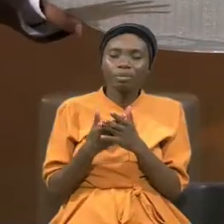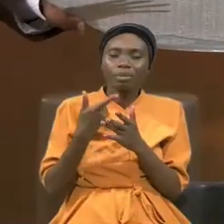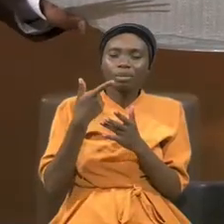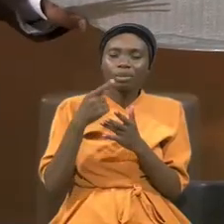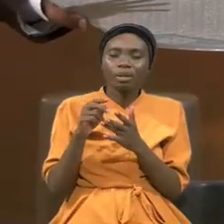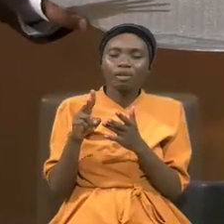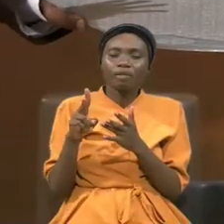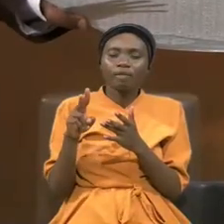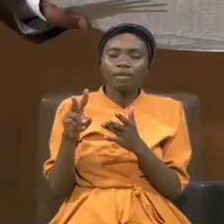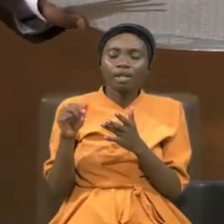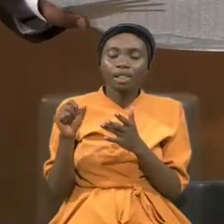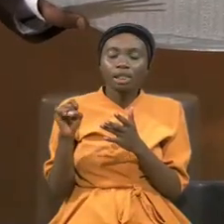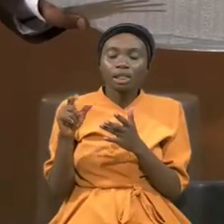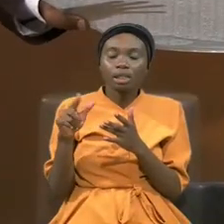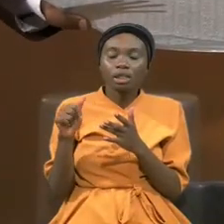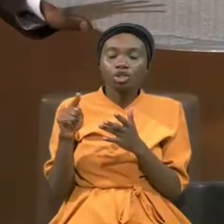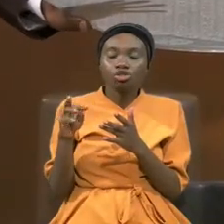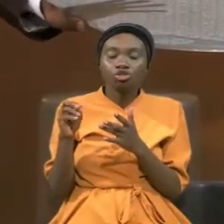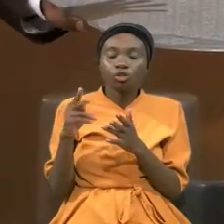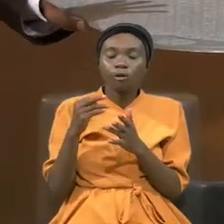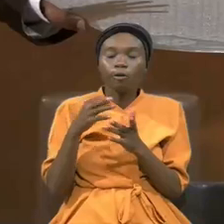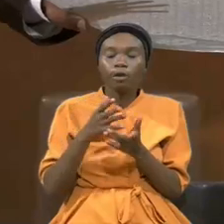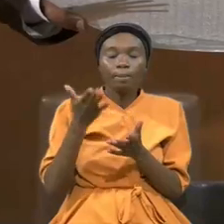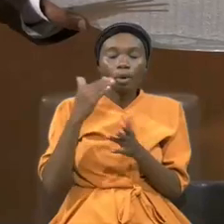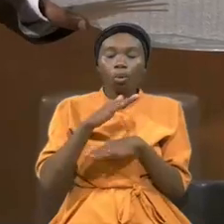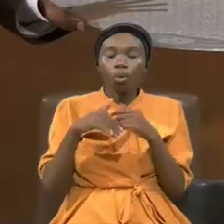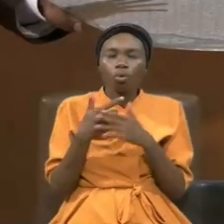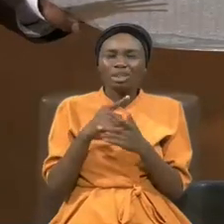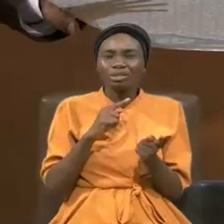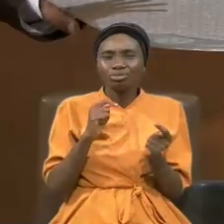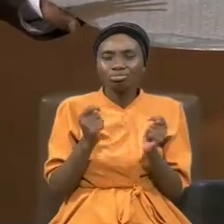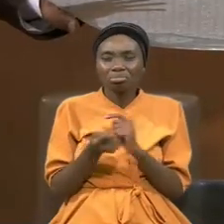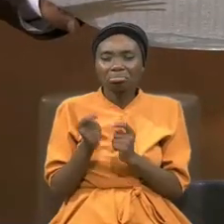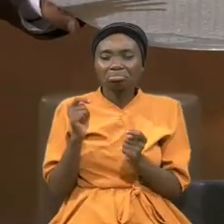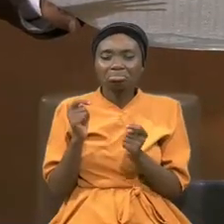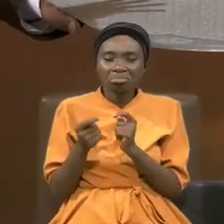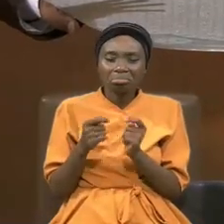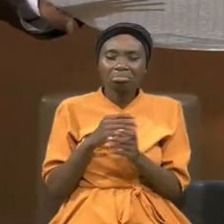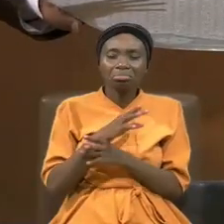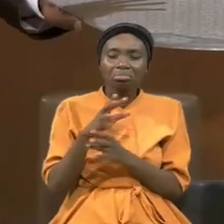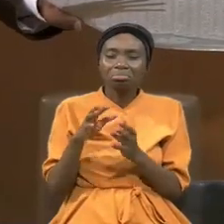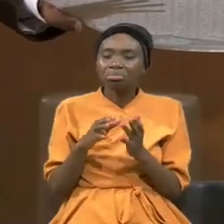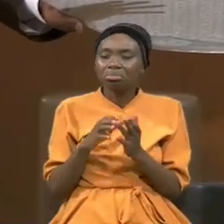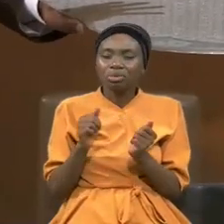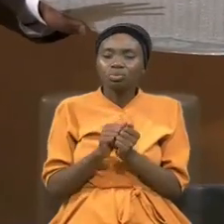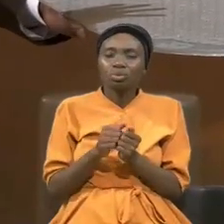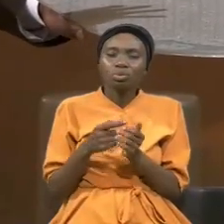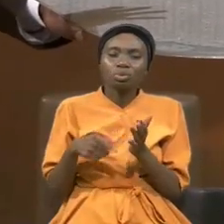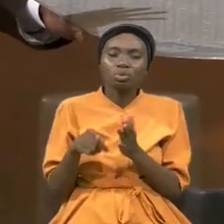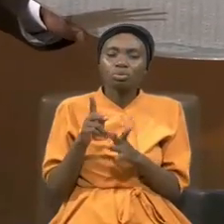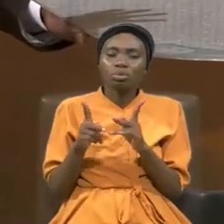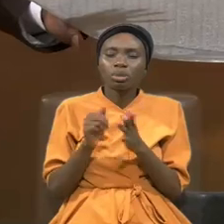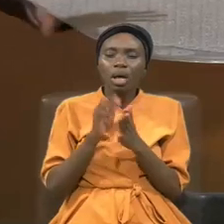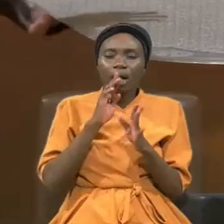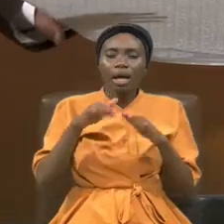tous les vacillements du passé, tous les changements, et le fait